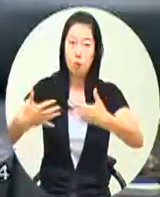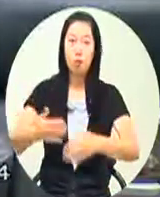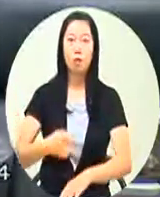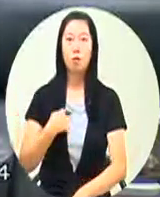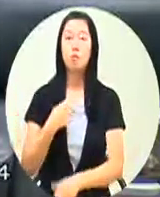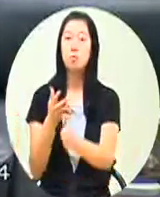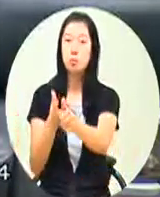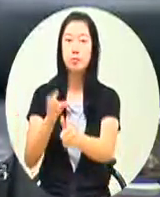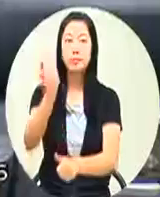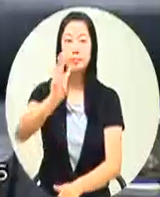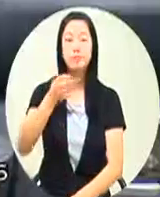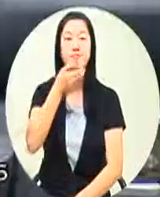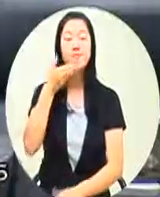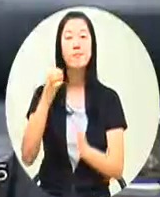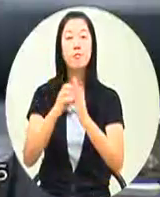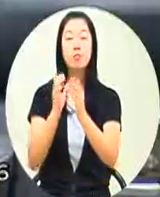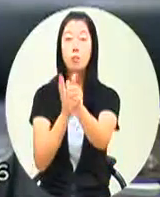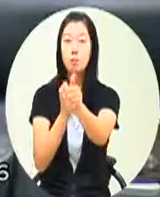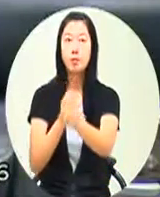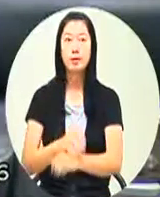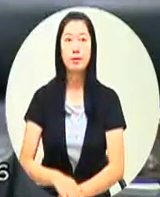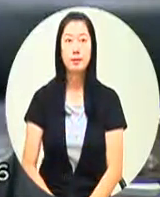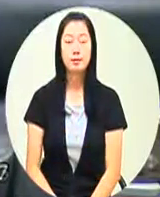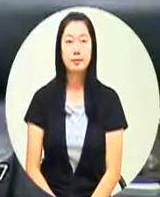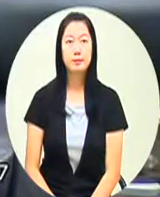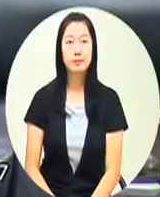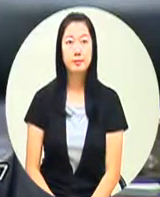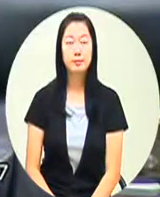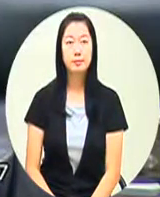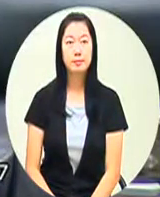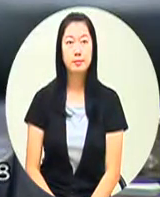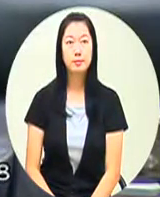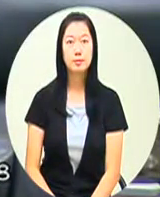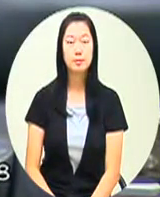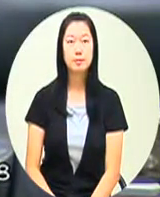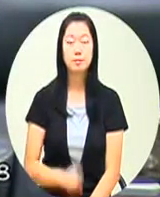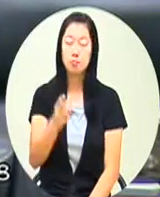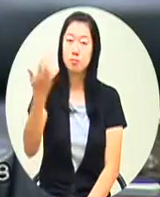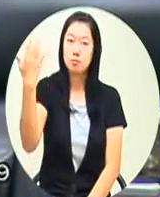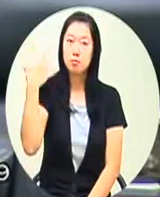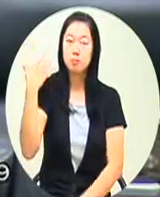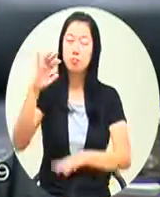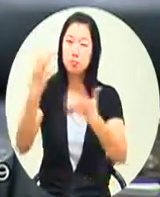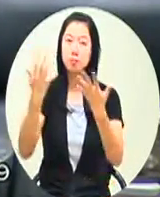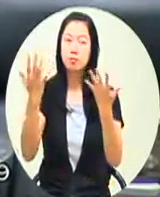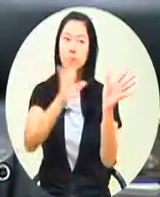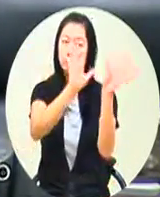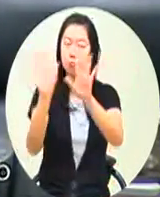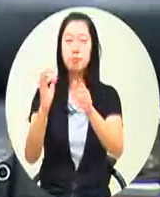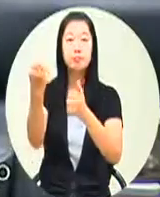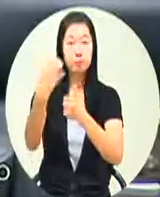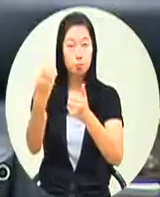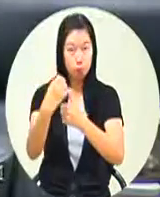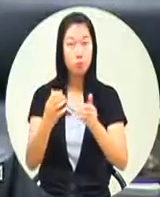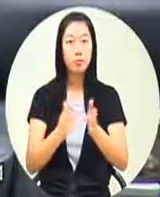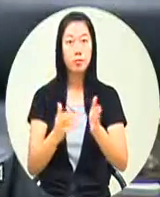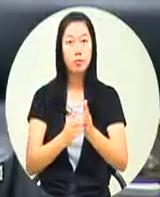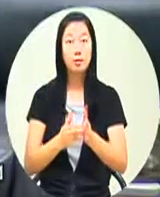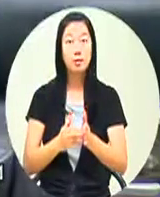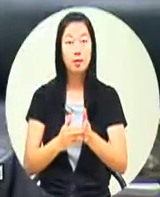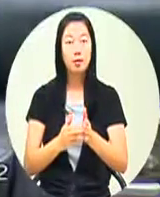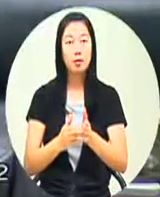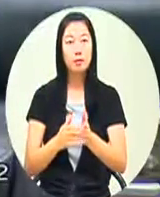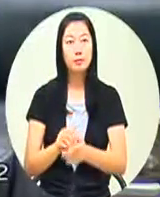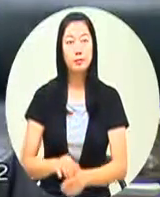哈。那个局长，其实你上一次已经有大概跟我说明了哈，所以大概